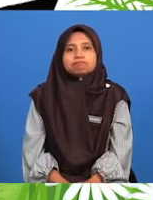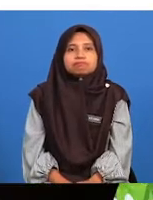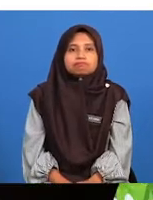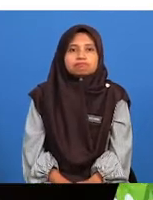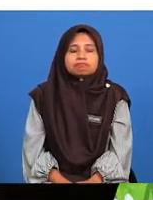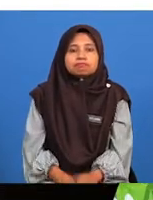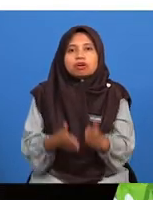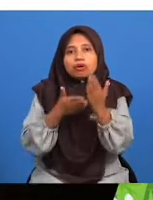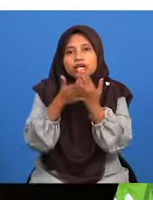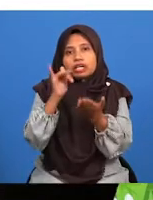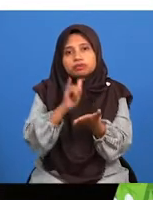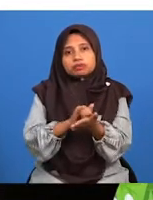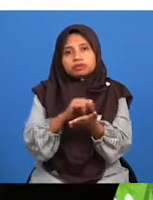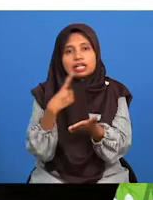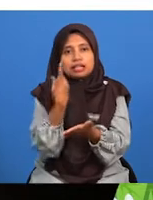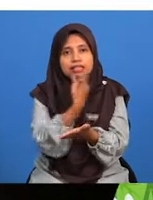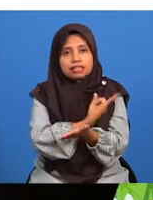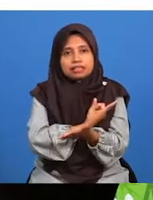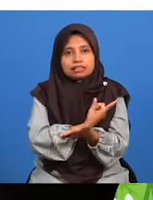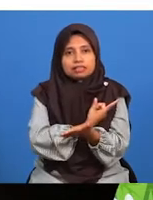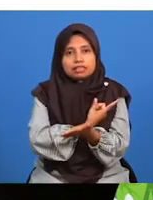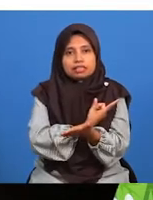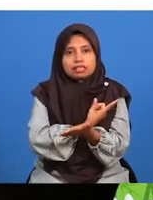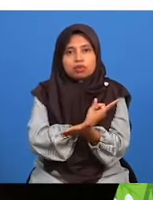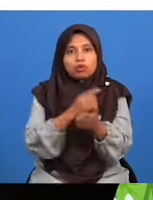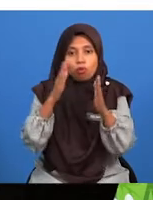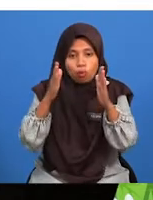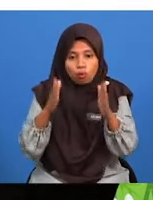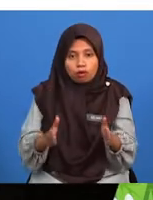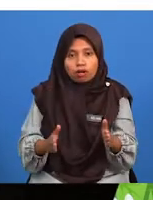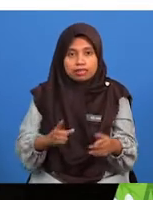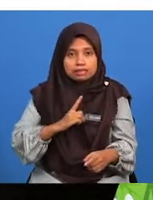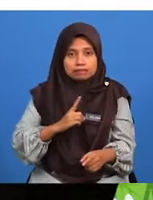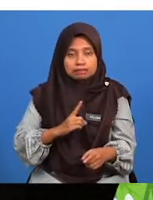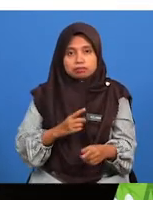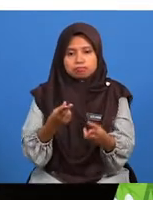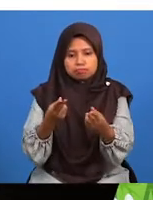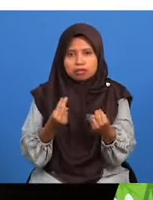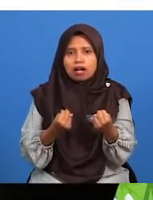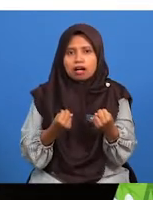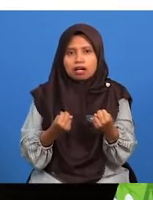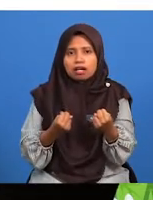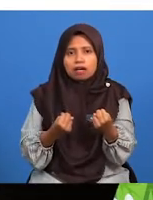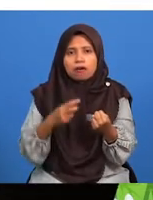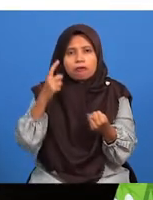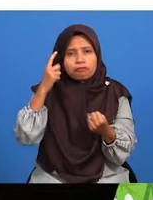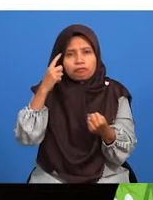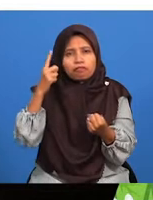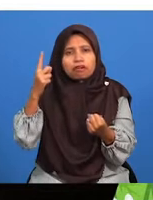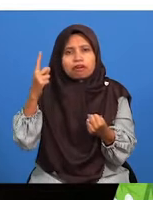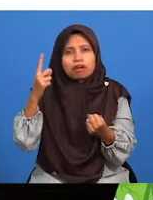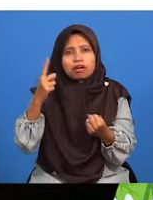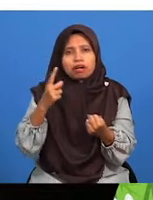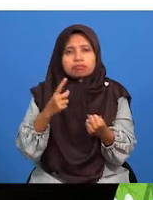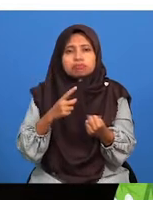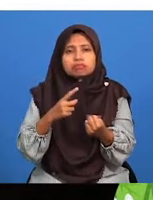zalik. Oleh itu, kita sebagai umat Islam hendaklah sentiasa cakna dengan